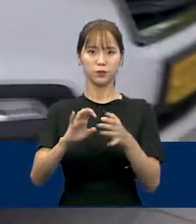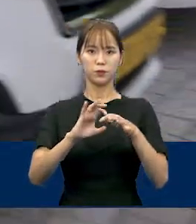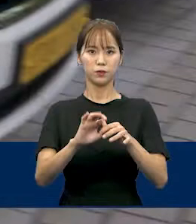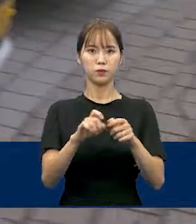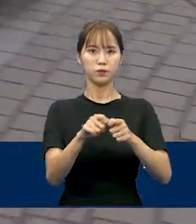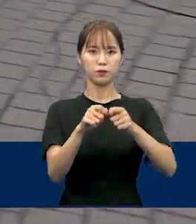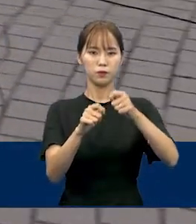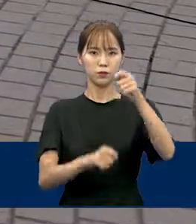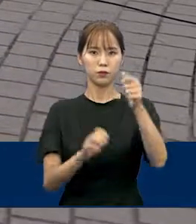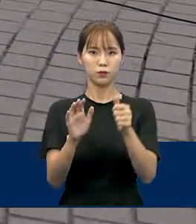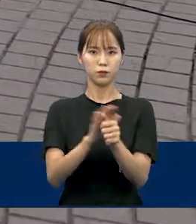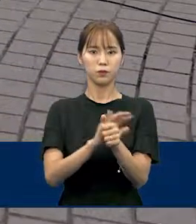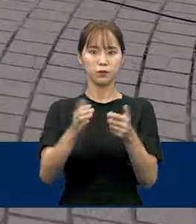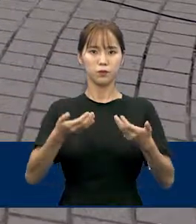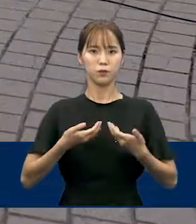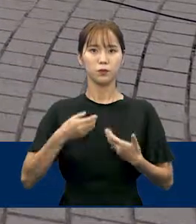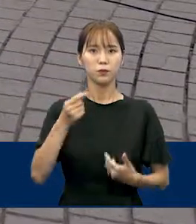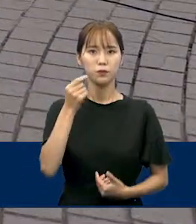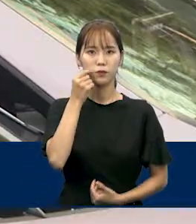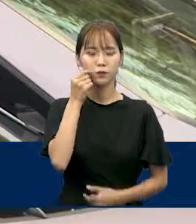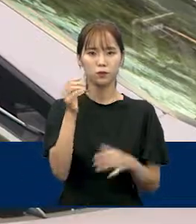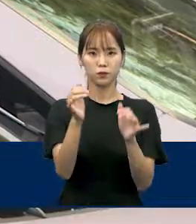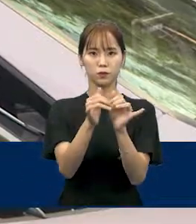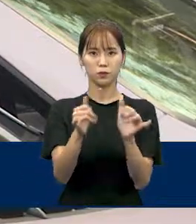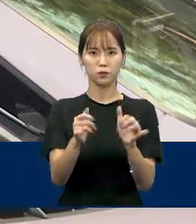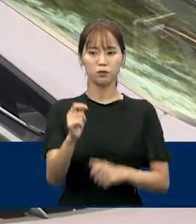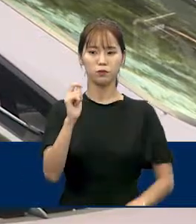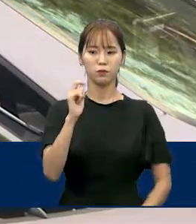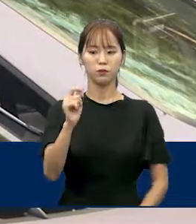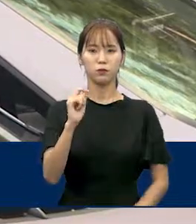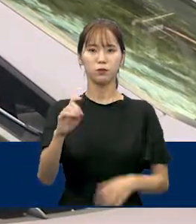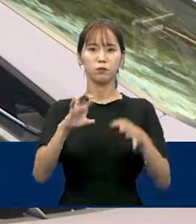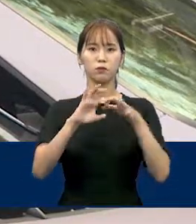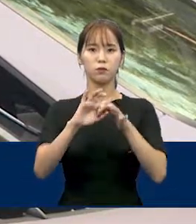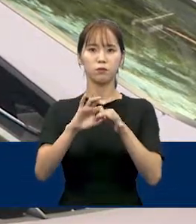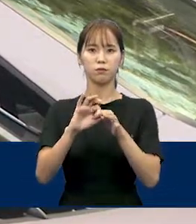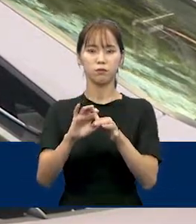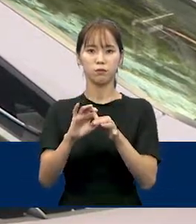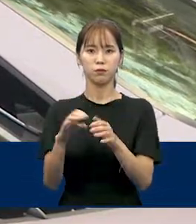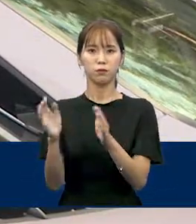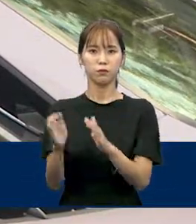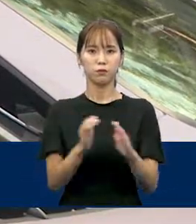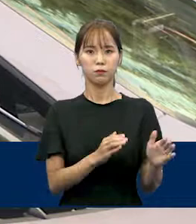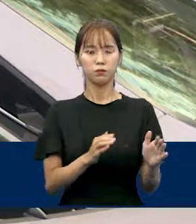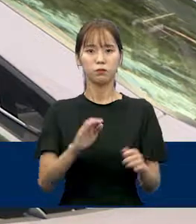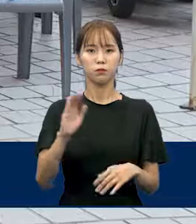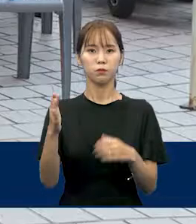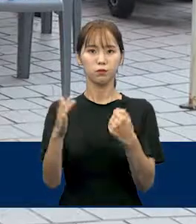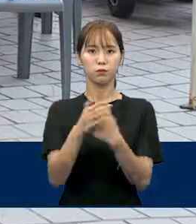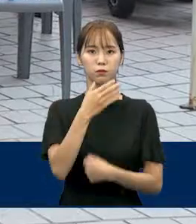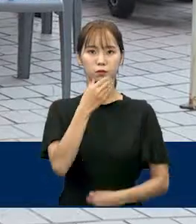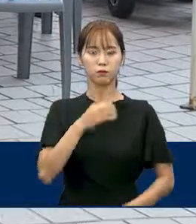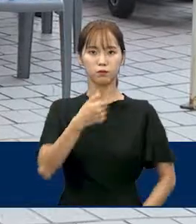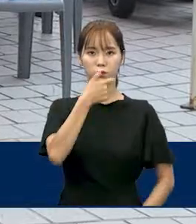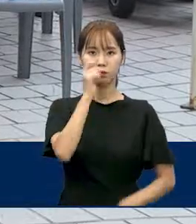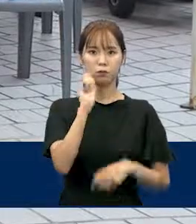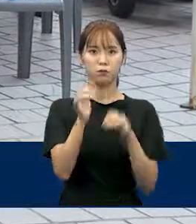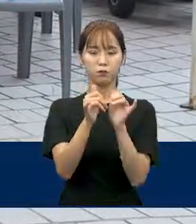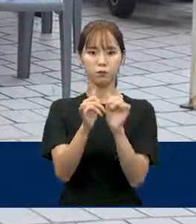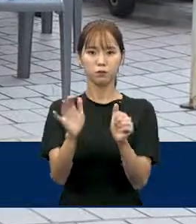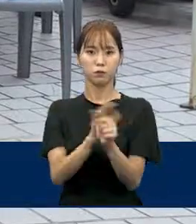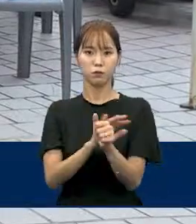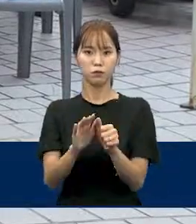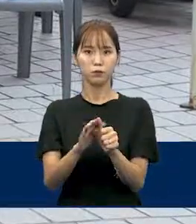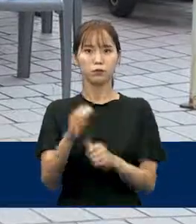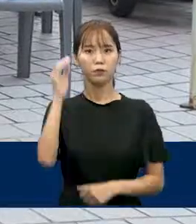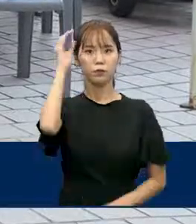장기요양 등급을 받지 못한 저소득층 장애인에게 택시이용 대책을 마련했다는 점에서 장애인 복지의 사각지대